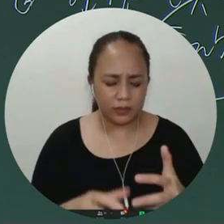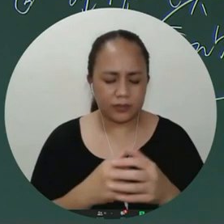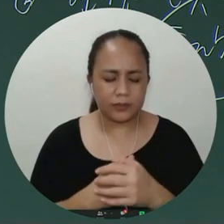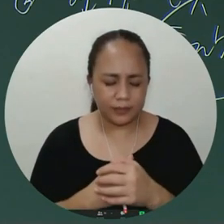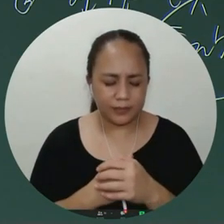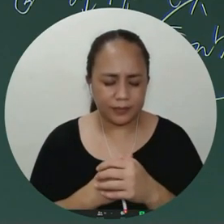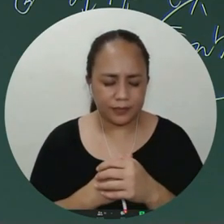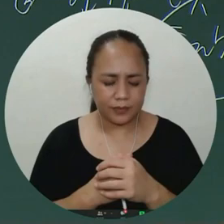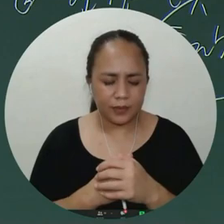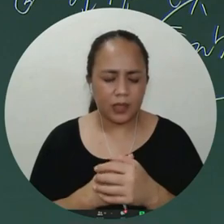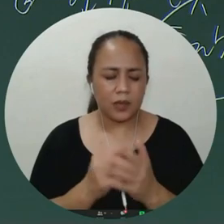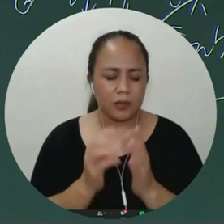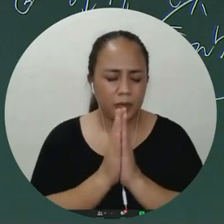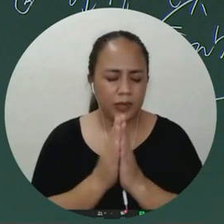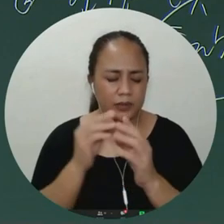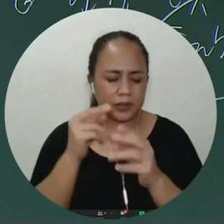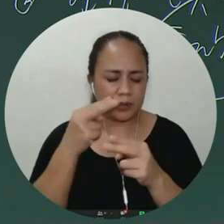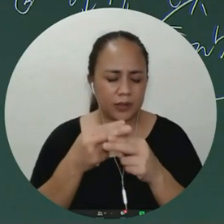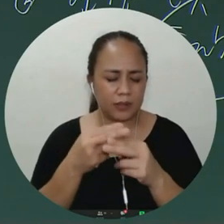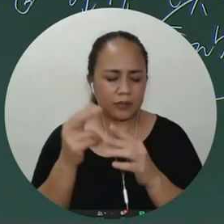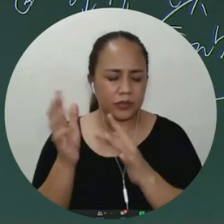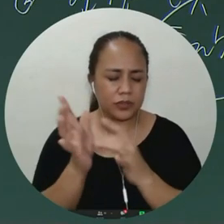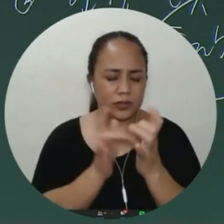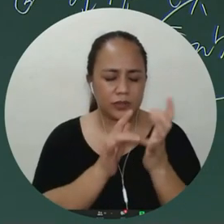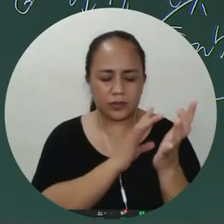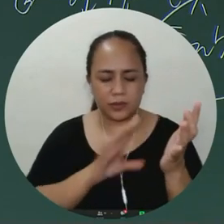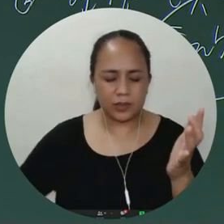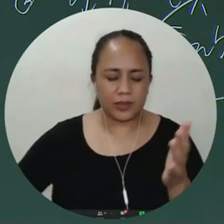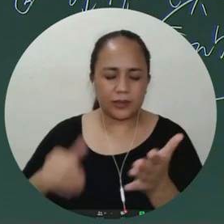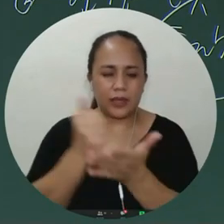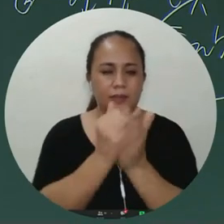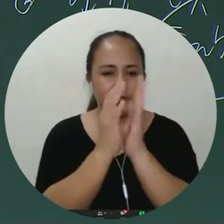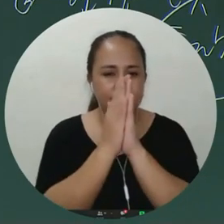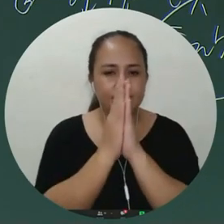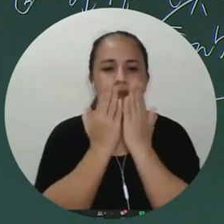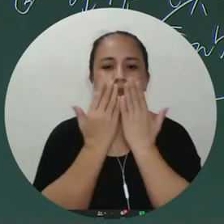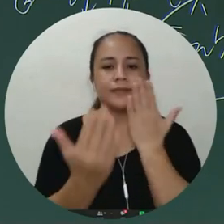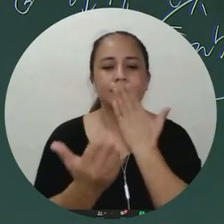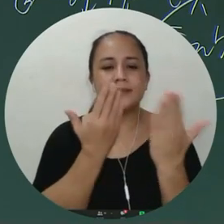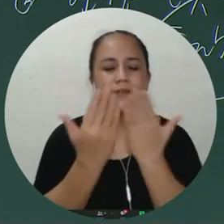기도합나이다. We pray all this in the name of Jesus Christ. Amen. 감사합니다. Thank you.